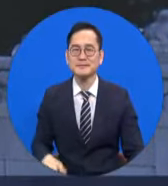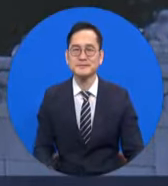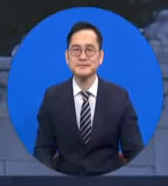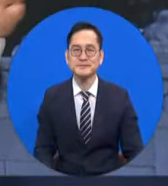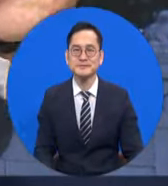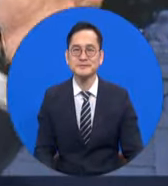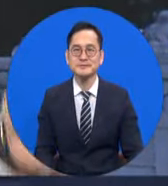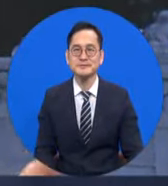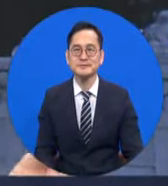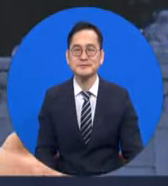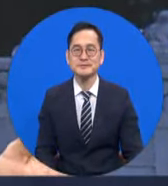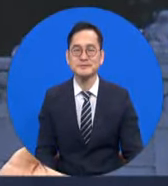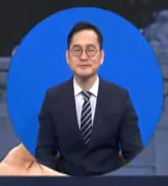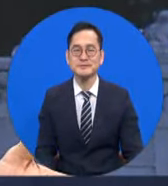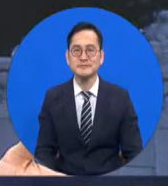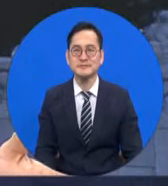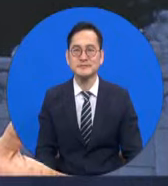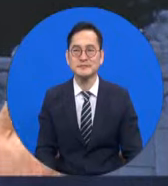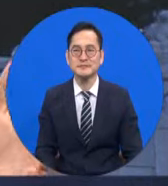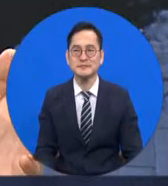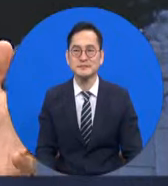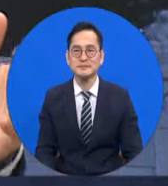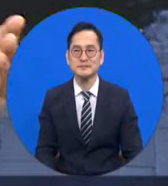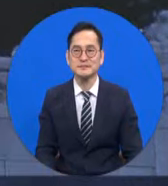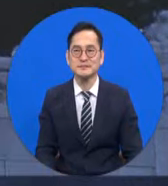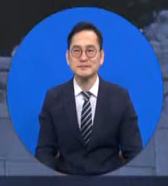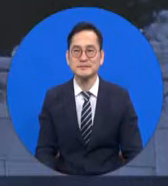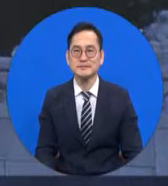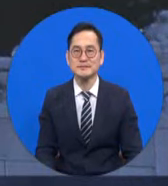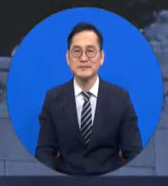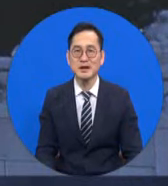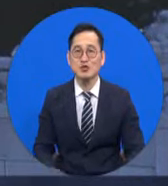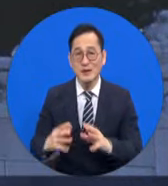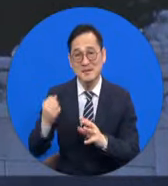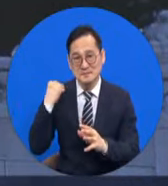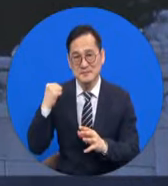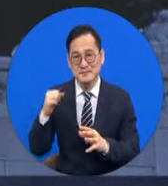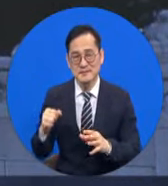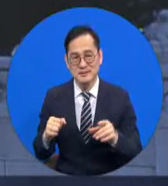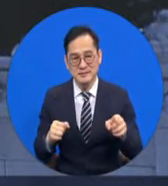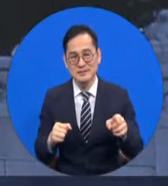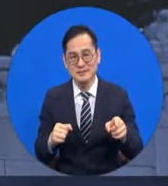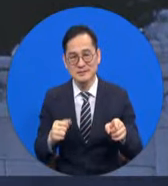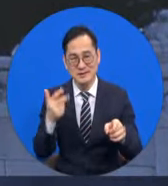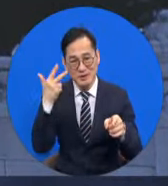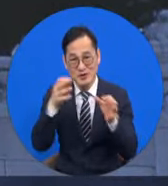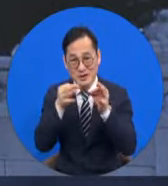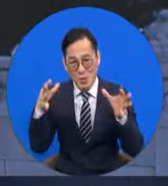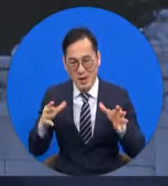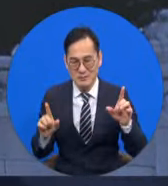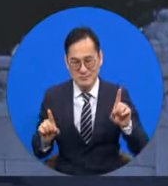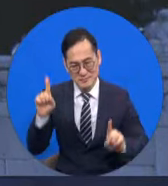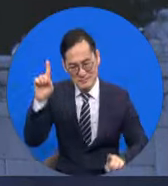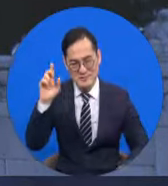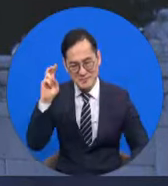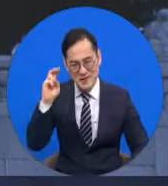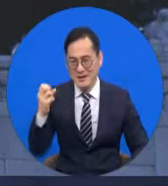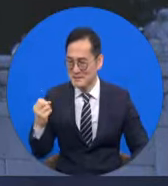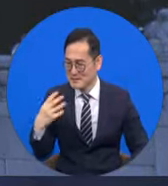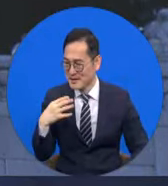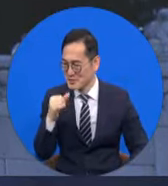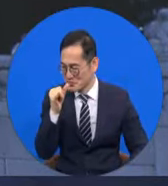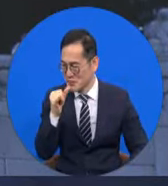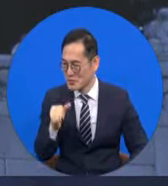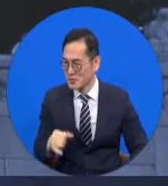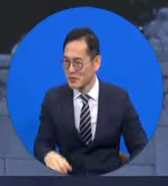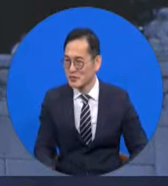여론조사가 발표되지 않는 이 기간 동안 여론 변화가 있었다라고 얘기를 하고 있고요. 공표만 못하지 각 당에서는 여론조사를 실시하고 있거든요. 이번에 민주당